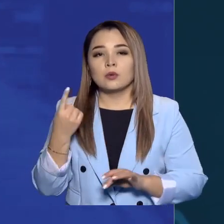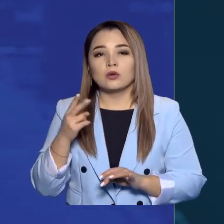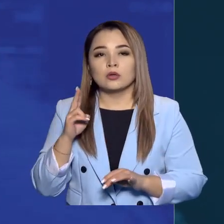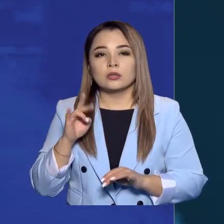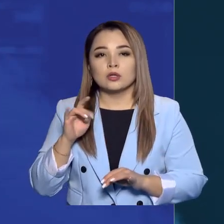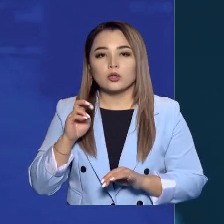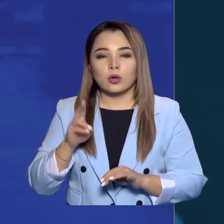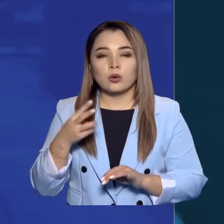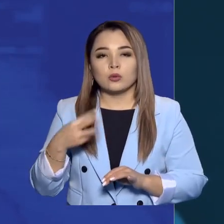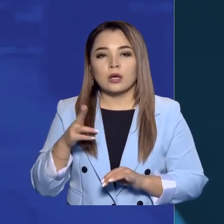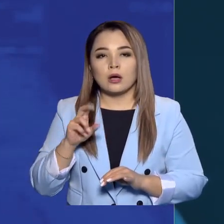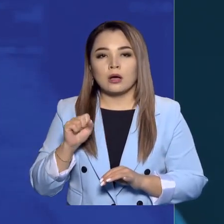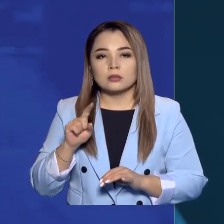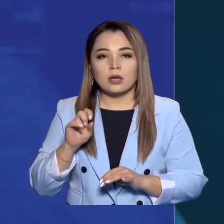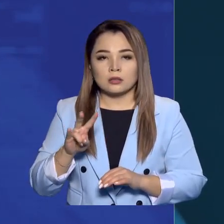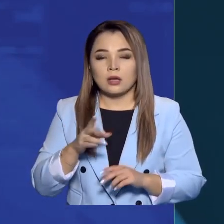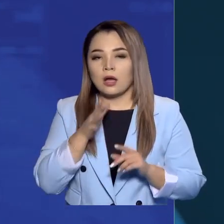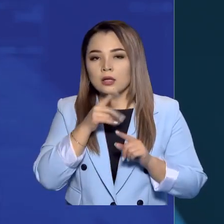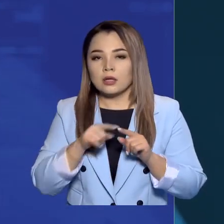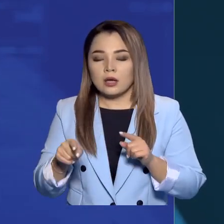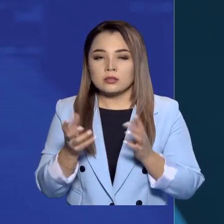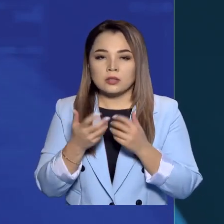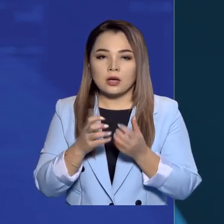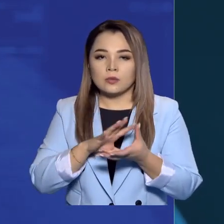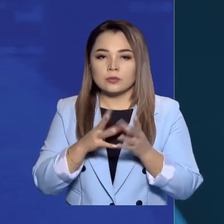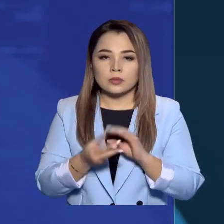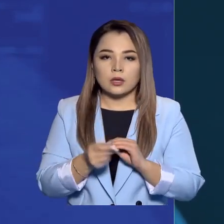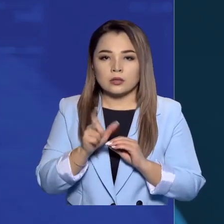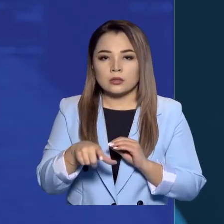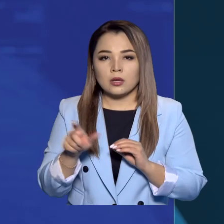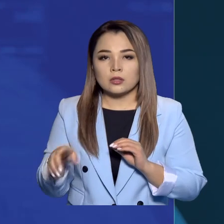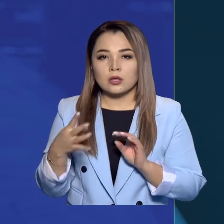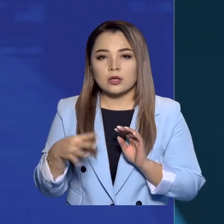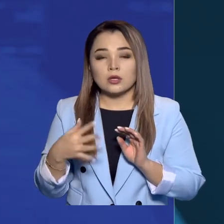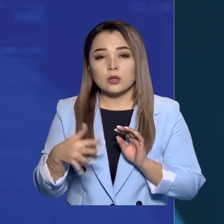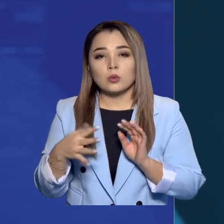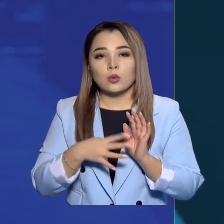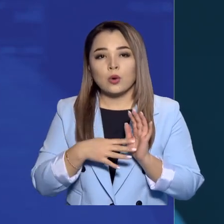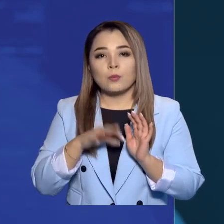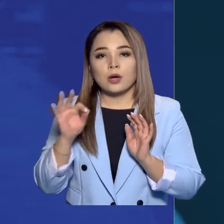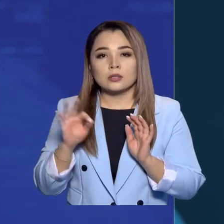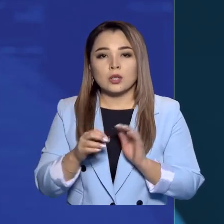30-ші қазан аралығында жүргізілген санаққа сәйкес халықтың 59%, яғни